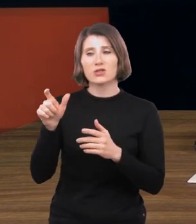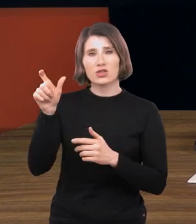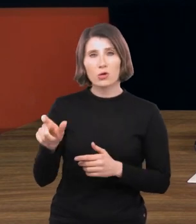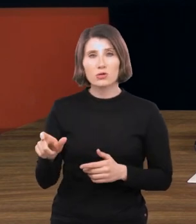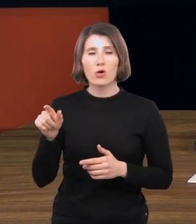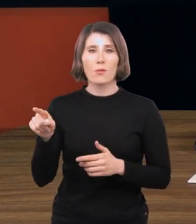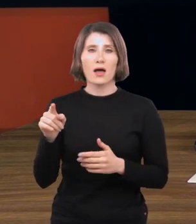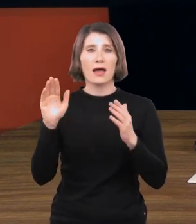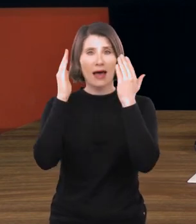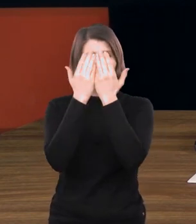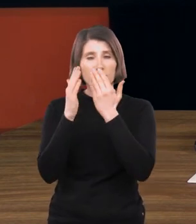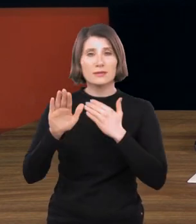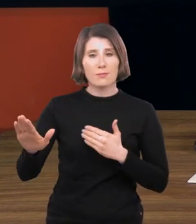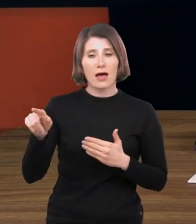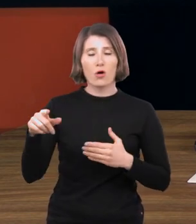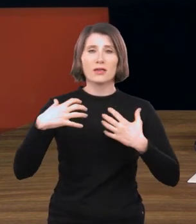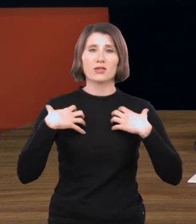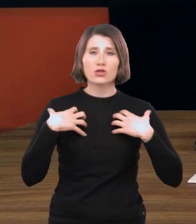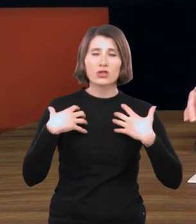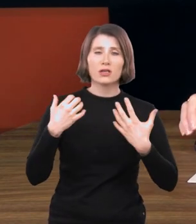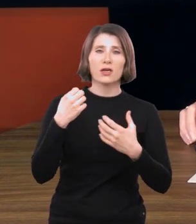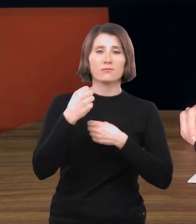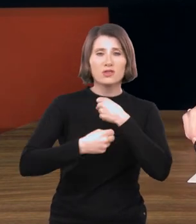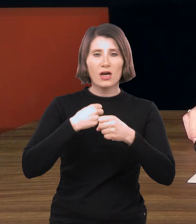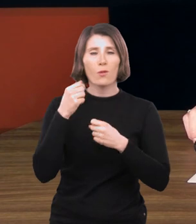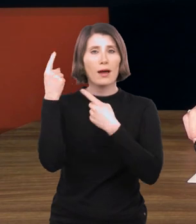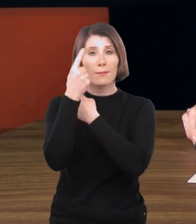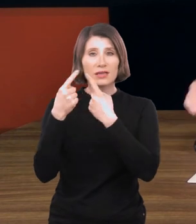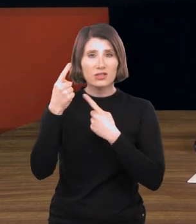funkcjonuje i myśli osoba ze spektrum zaburzeń autystycznych.